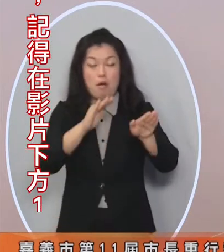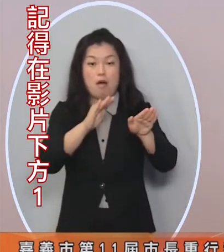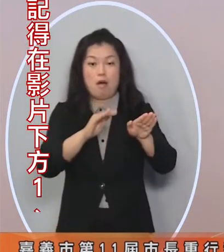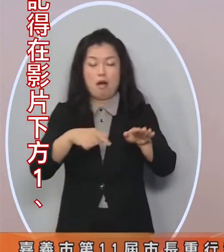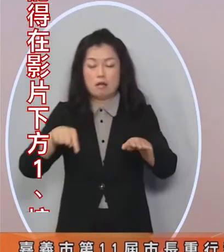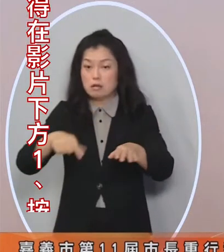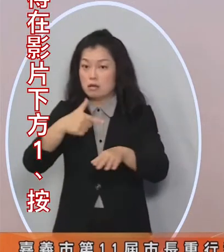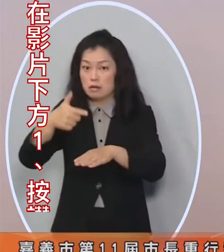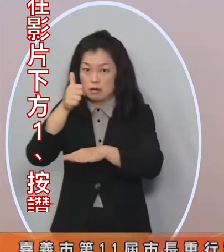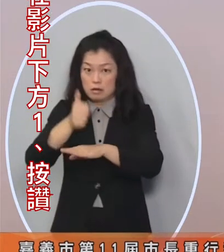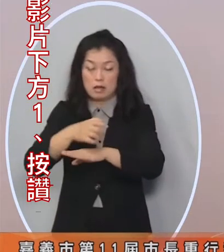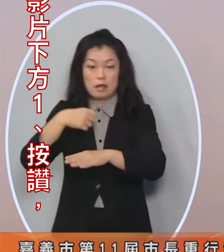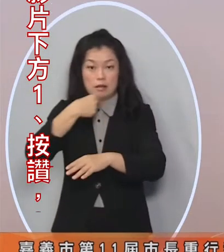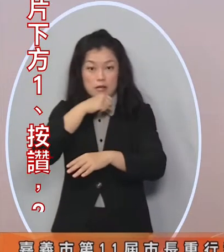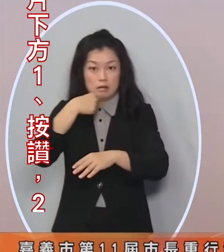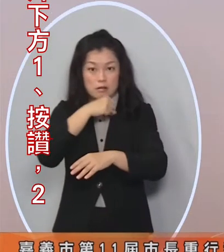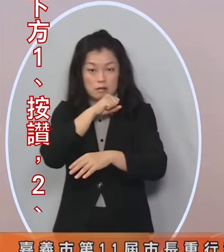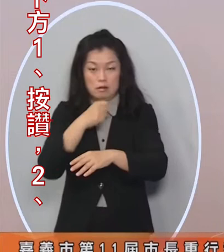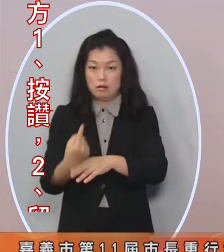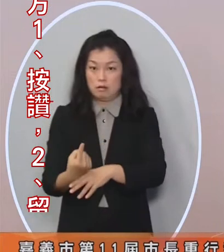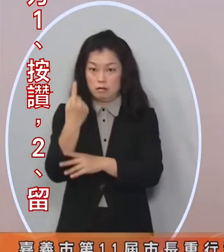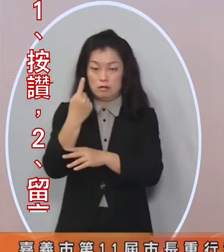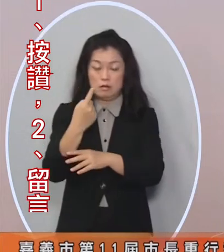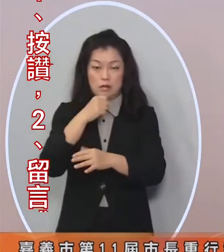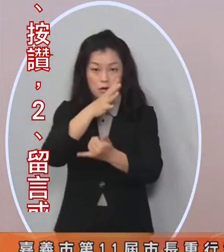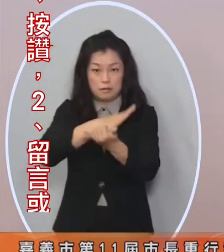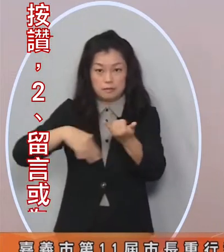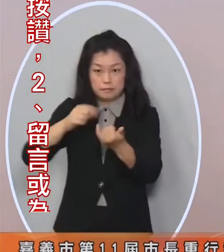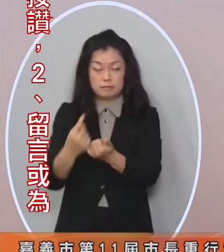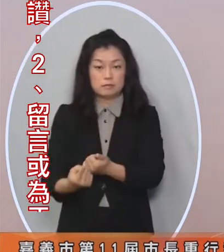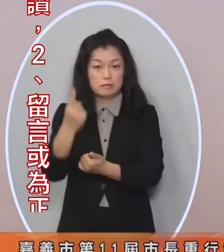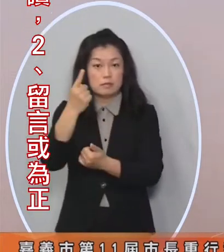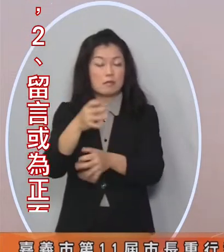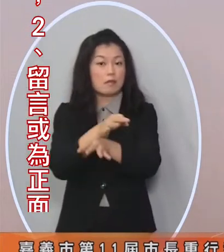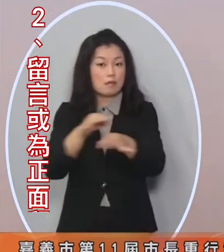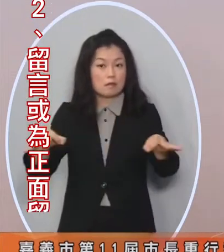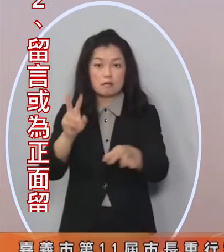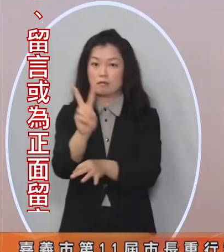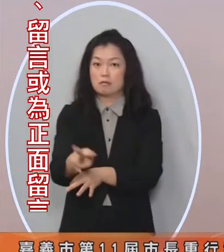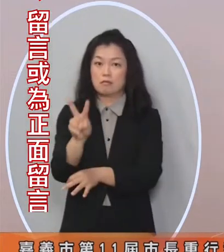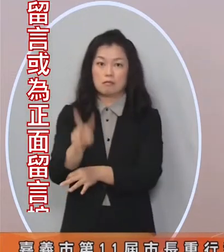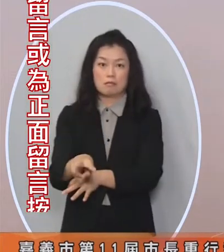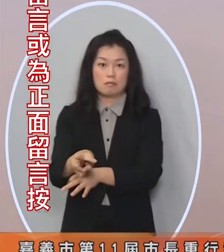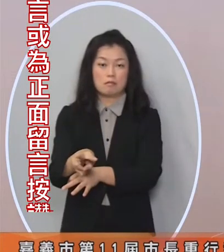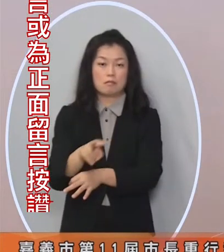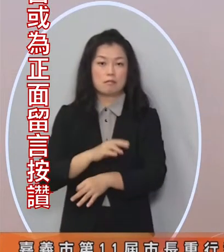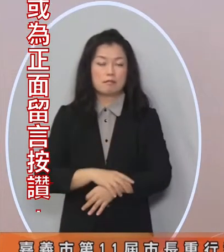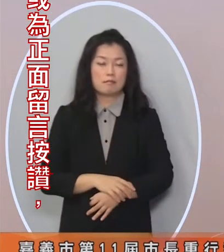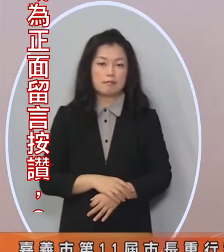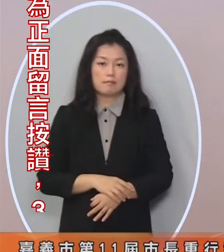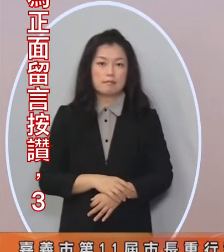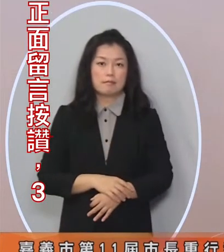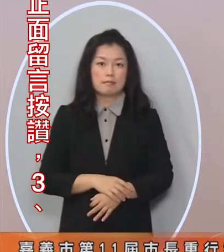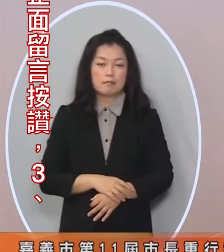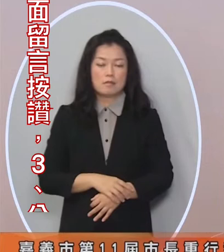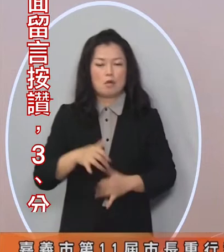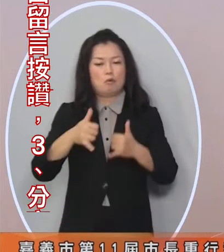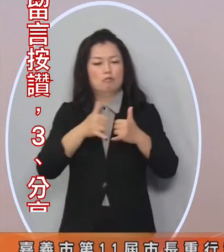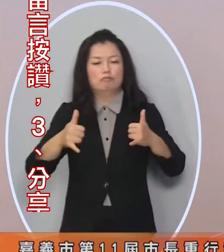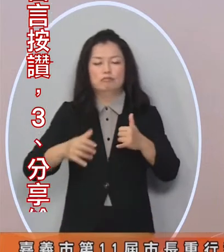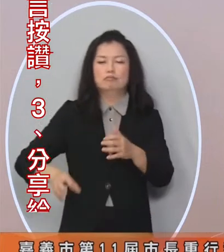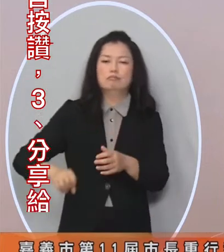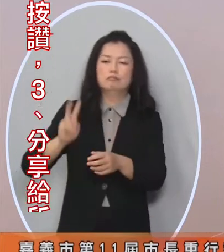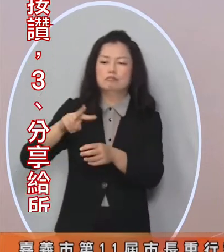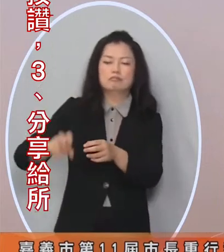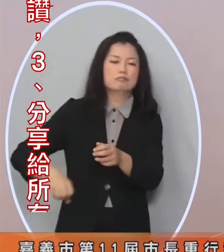这是我们台湾本岛唯一一个社区可以普发消费现金。我们的乡亲，大家人拿出来买，帮